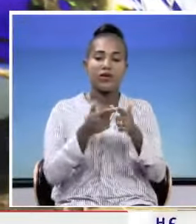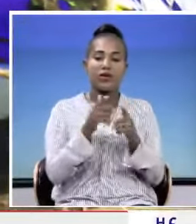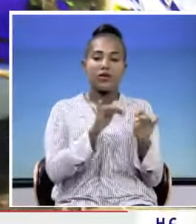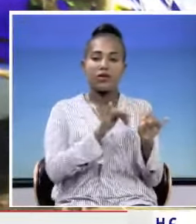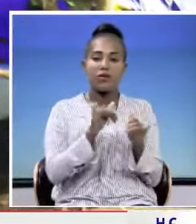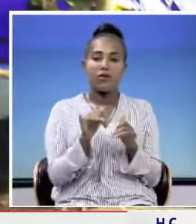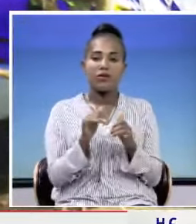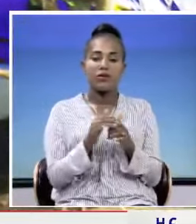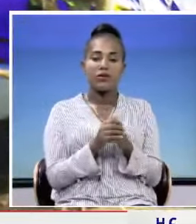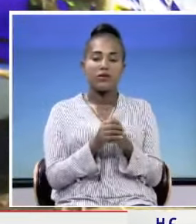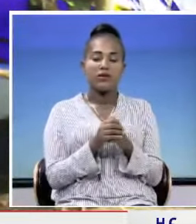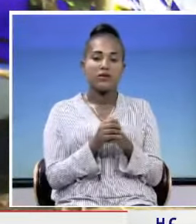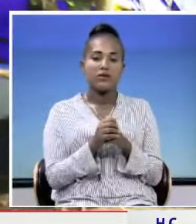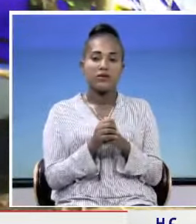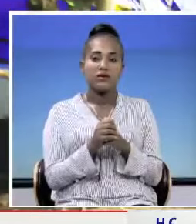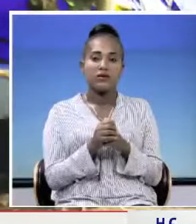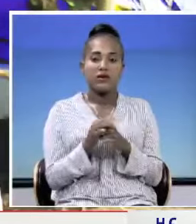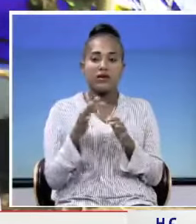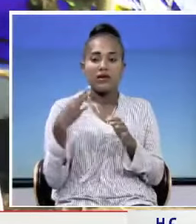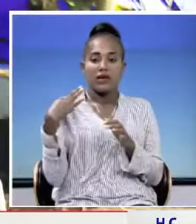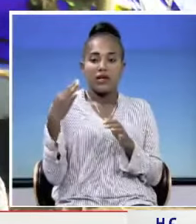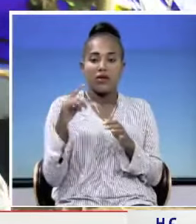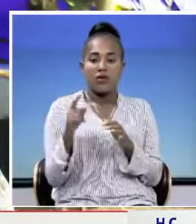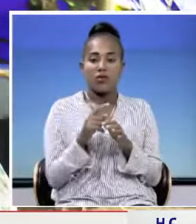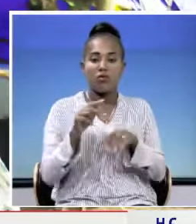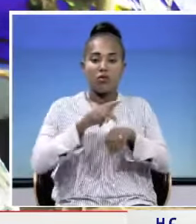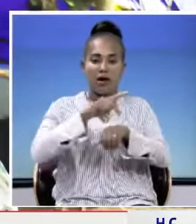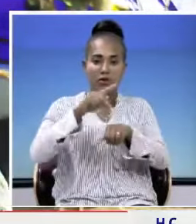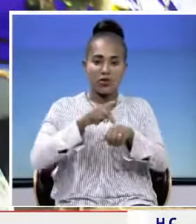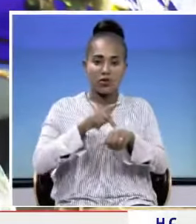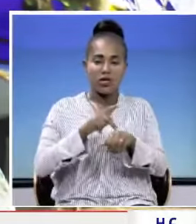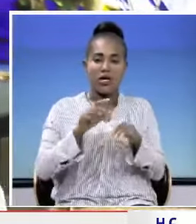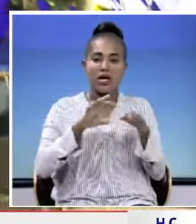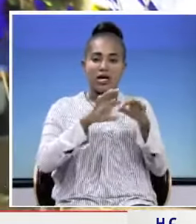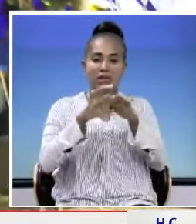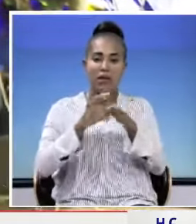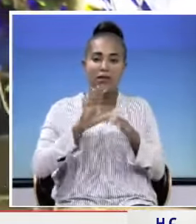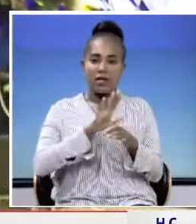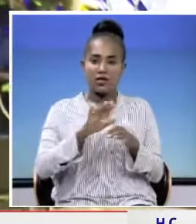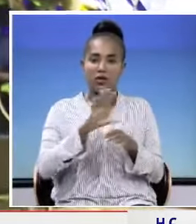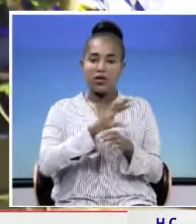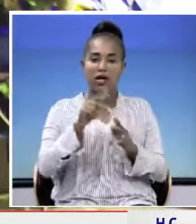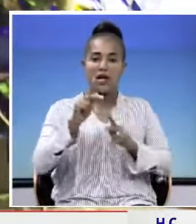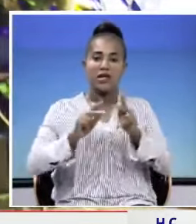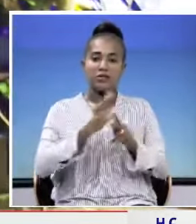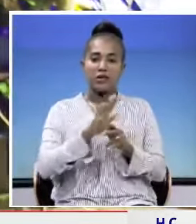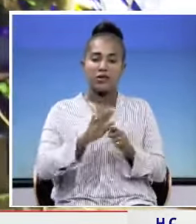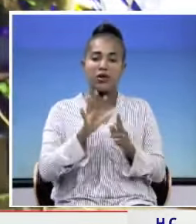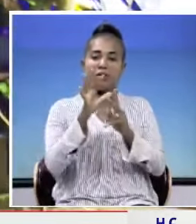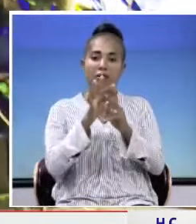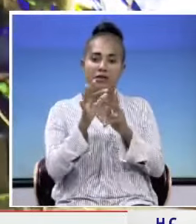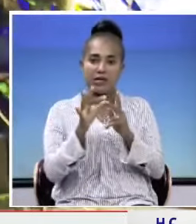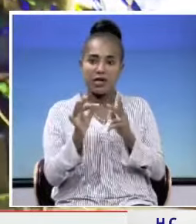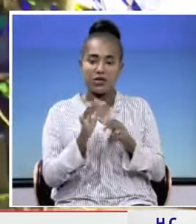ደግሞ ገለኛ ሆኖ ፓርቲዎች ለማህበረሰባቸው እና ለህዝባቸው